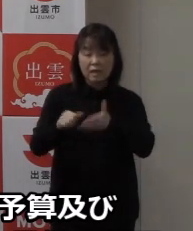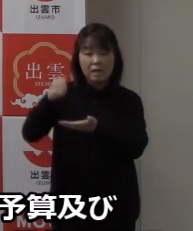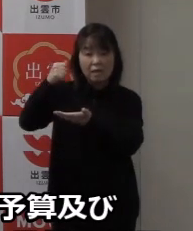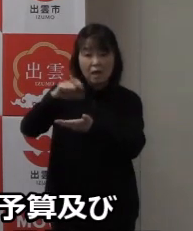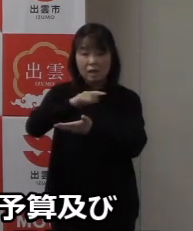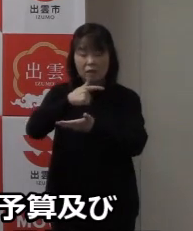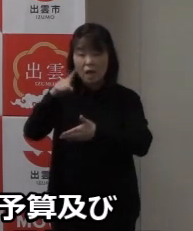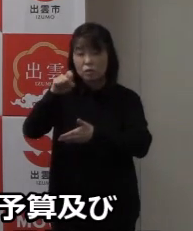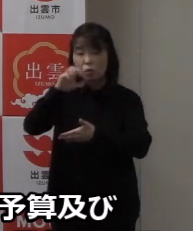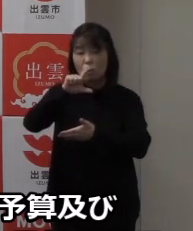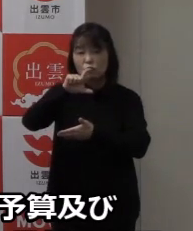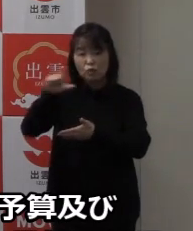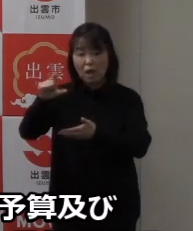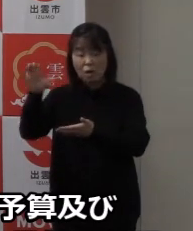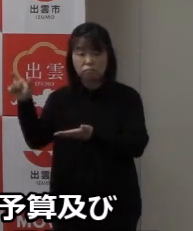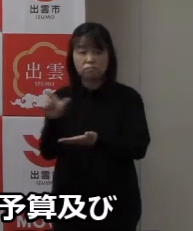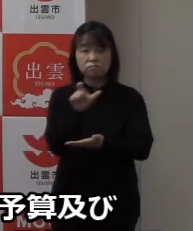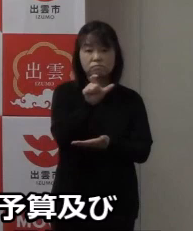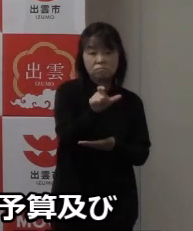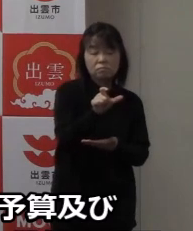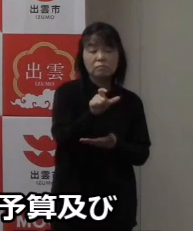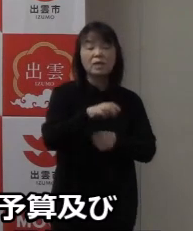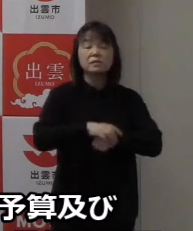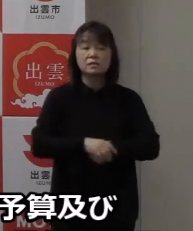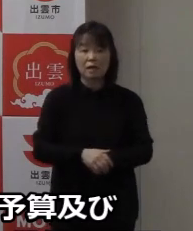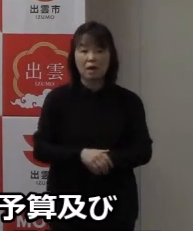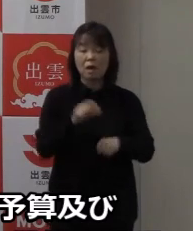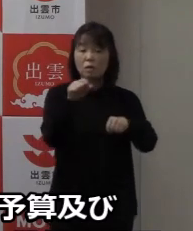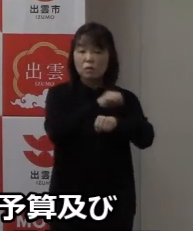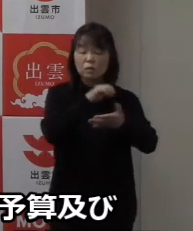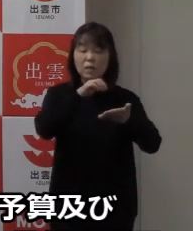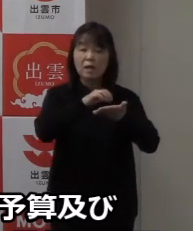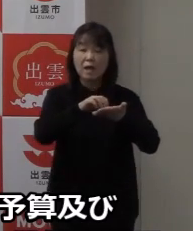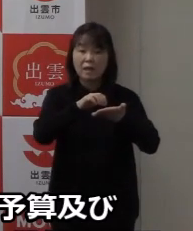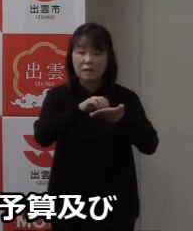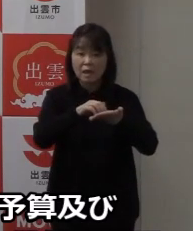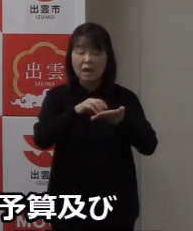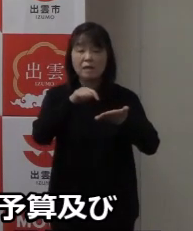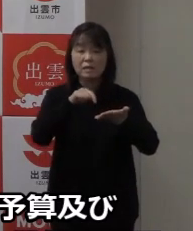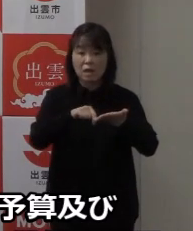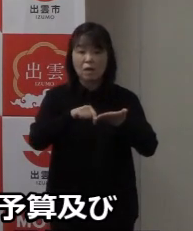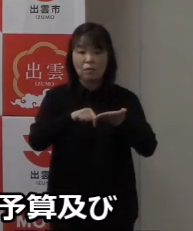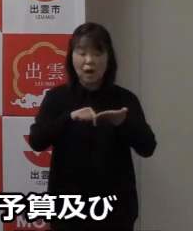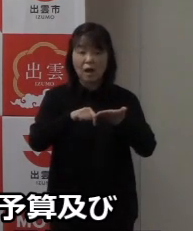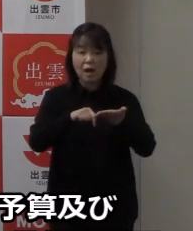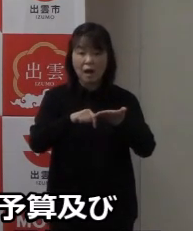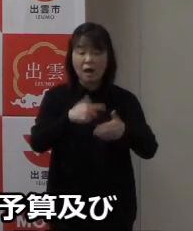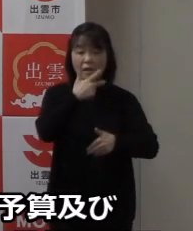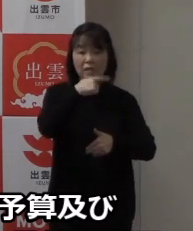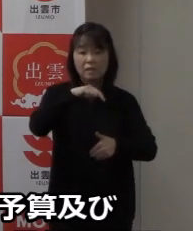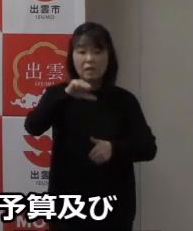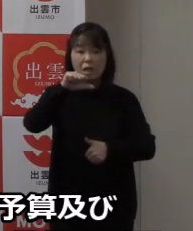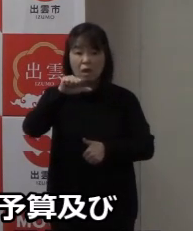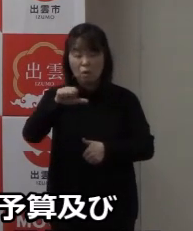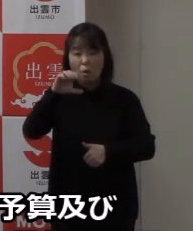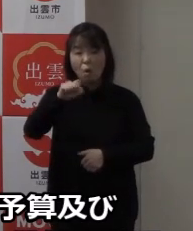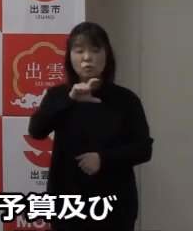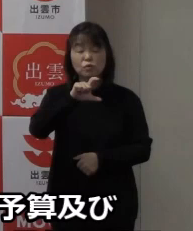成を行ったところであります。特別会計では全体で約 7.5 億円、